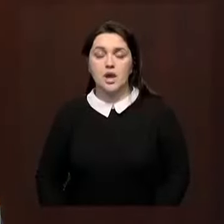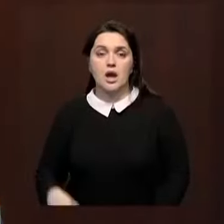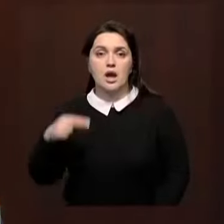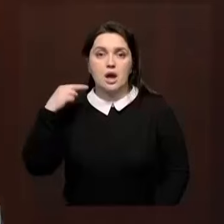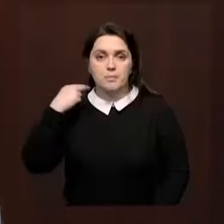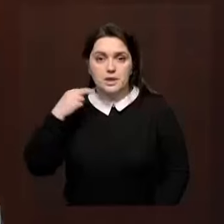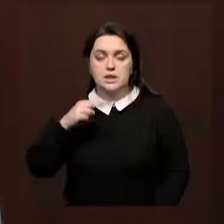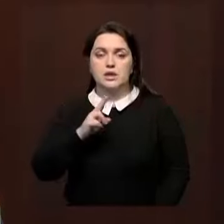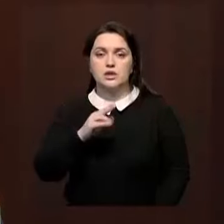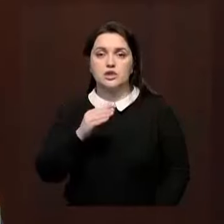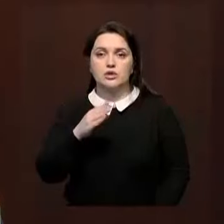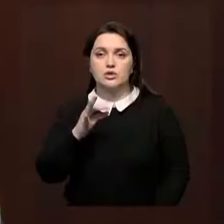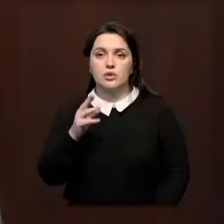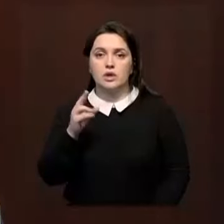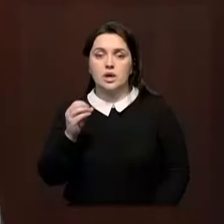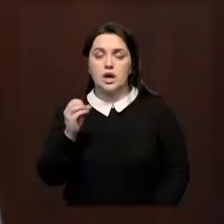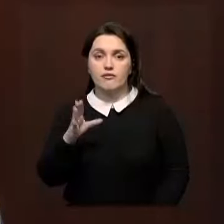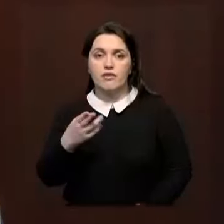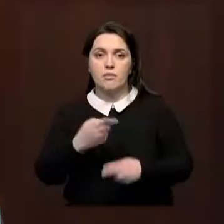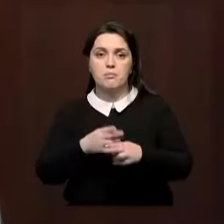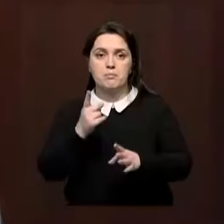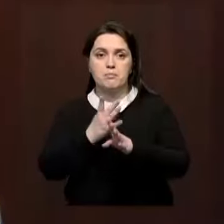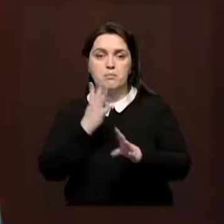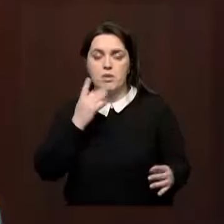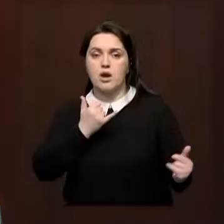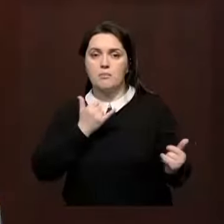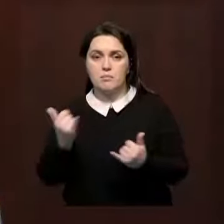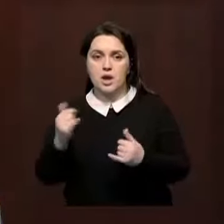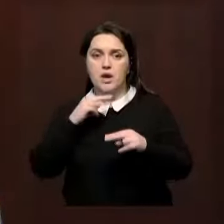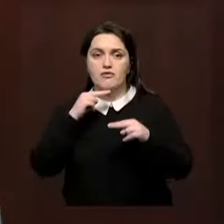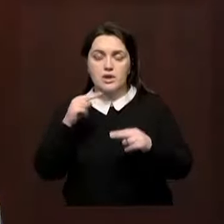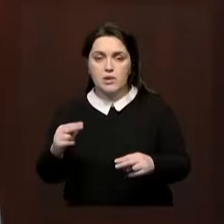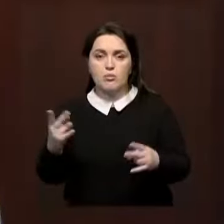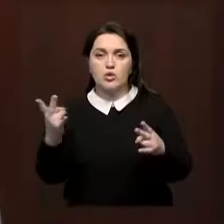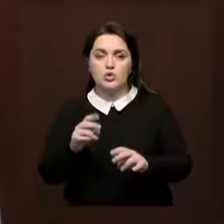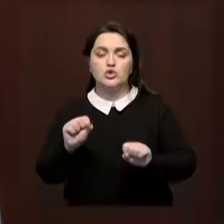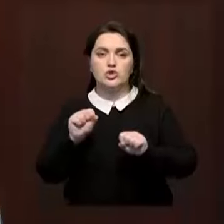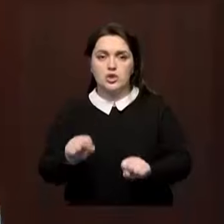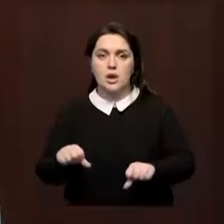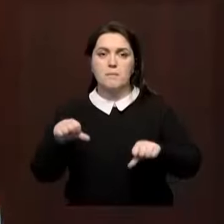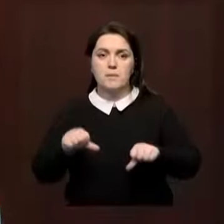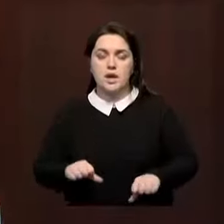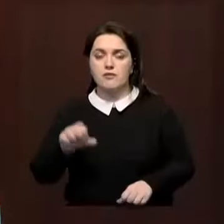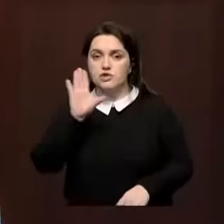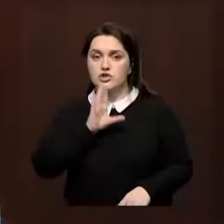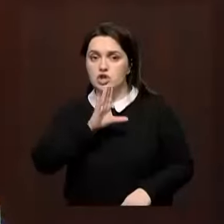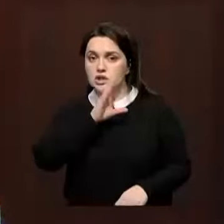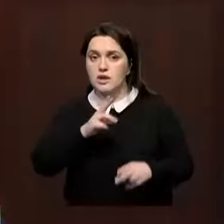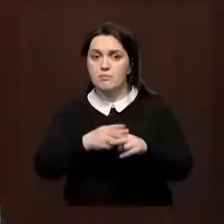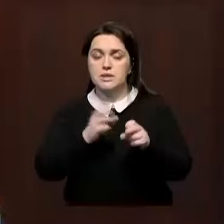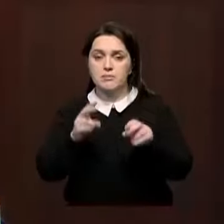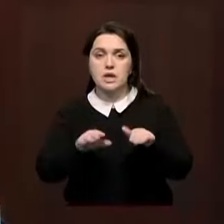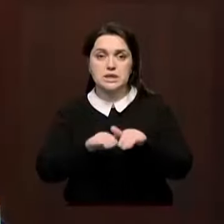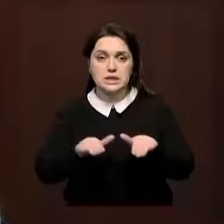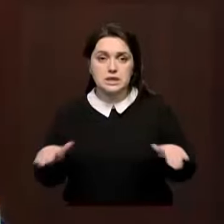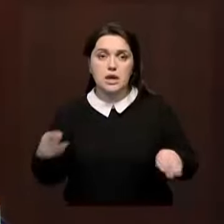Президент страны Касым-Жомарт Кемелевич Токаев уделяет приоритетное внимание вопросам обеспечения защиты прав женщин и безопасности детей. В рамках поручения